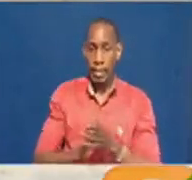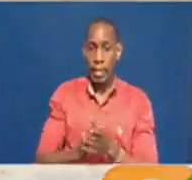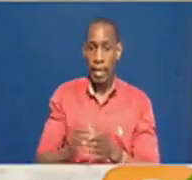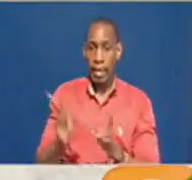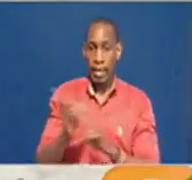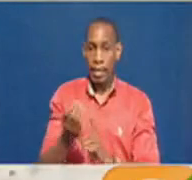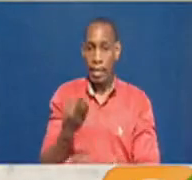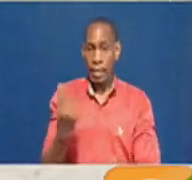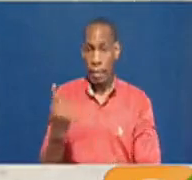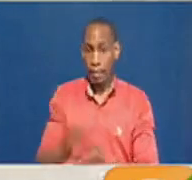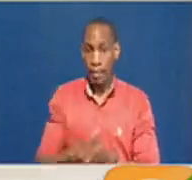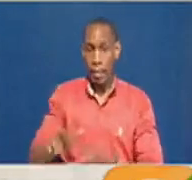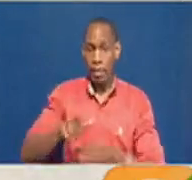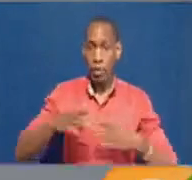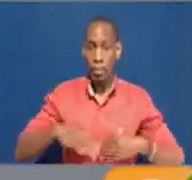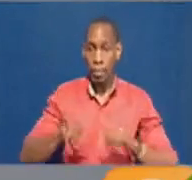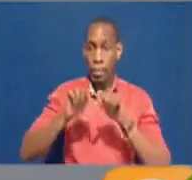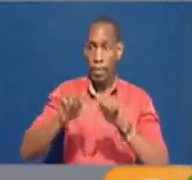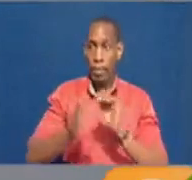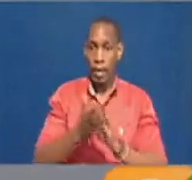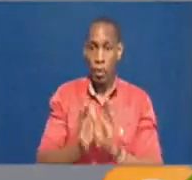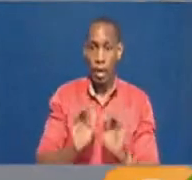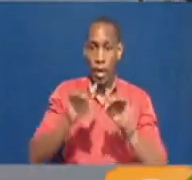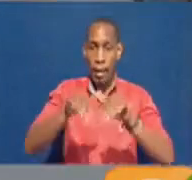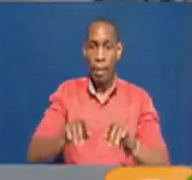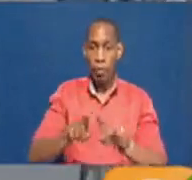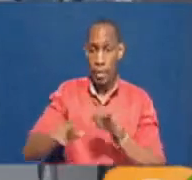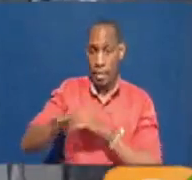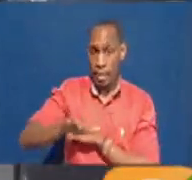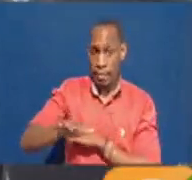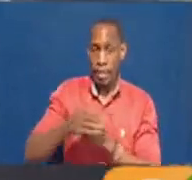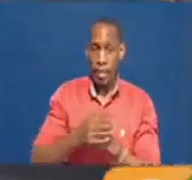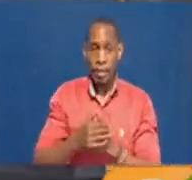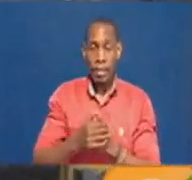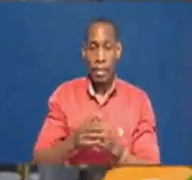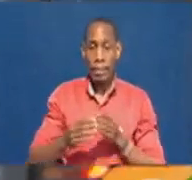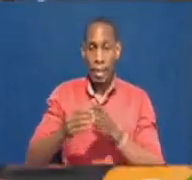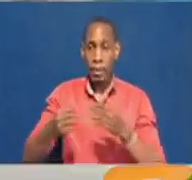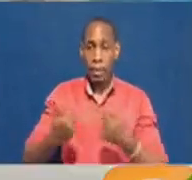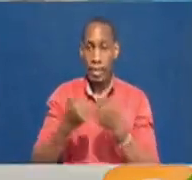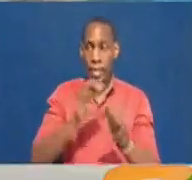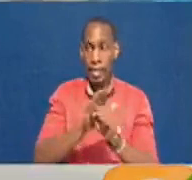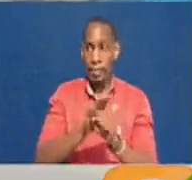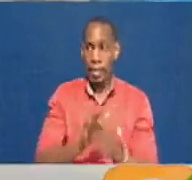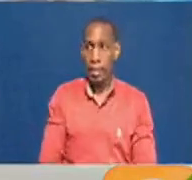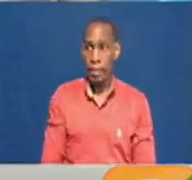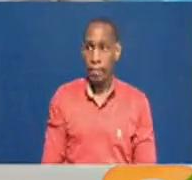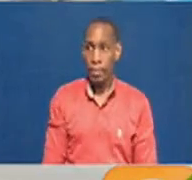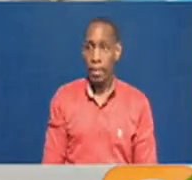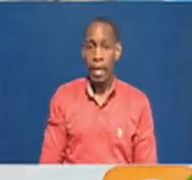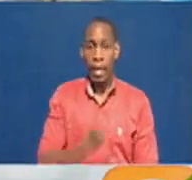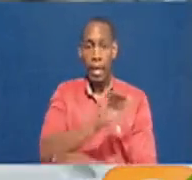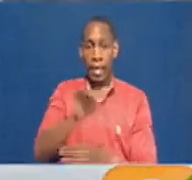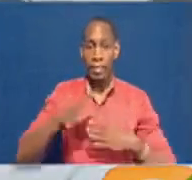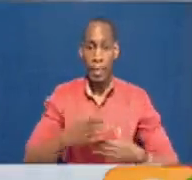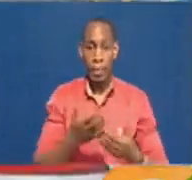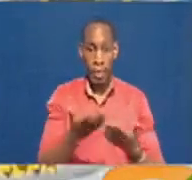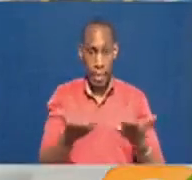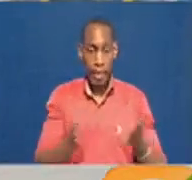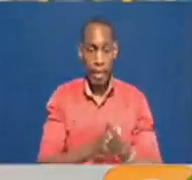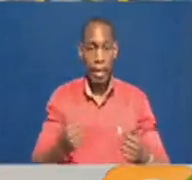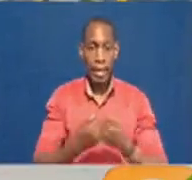Wakaazi katika eneo hili wamekilaumu ukosefu wa matuta katika eneo hili kwa ongezeko la ajali. Tuulize watu wa hapa, watakwambia ajali imekuwa ikitokea